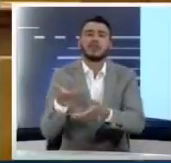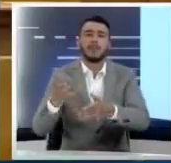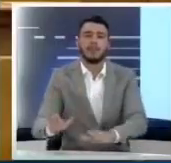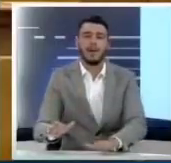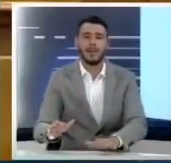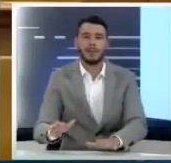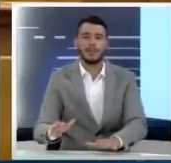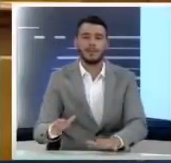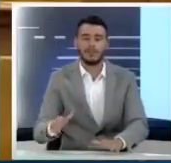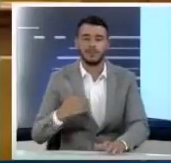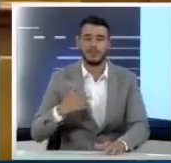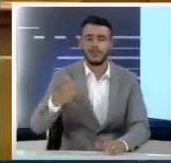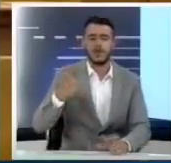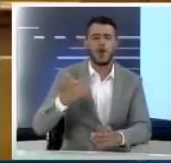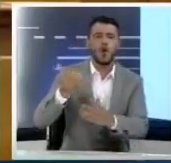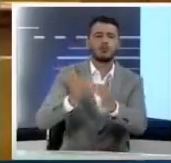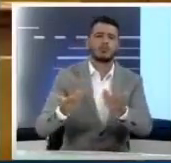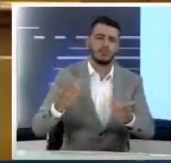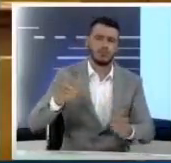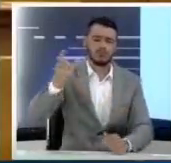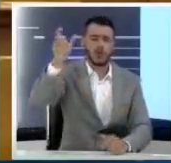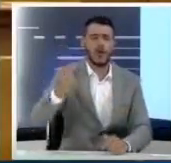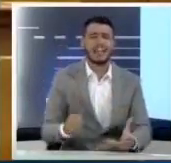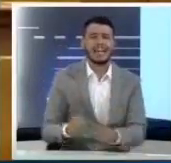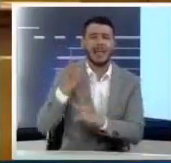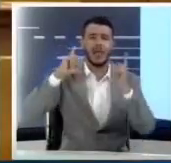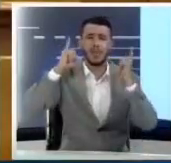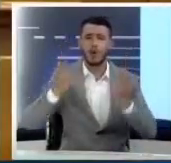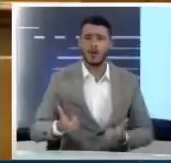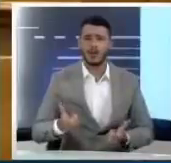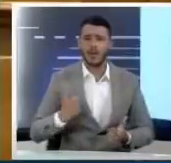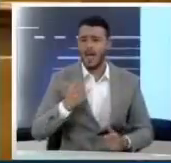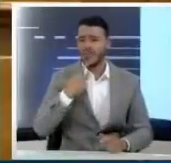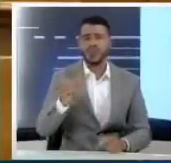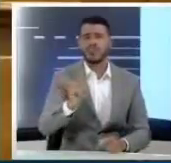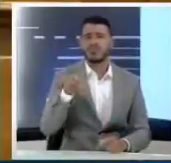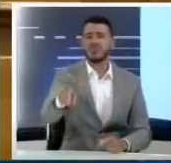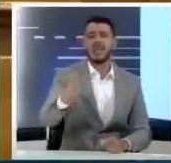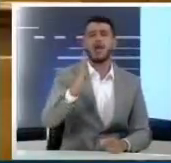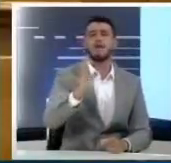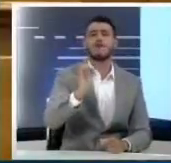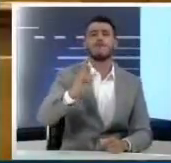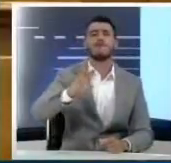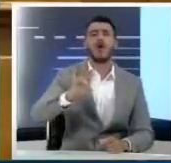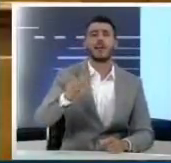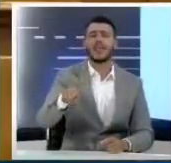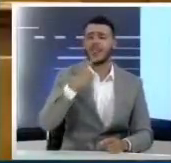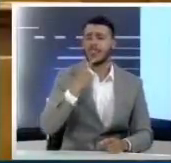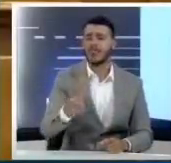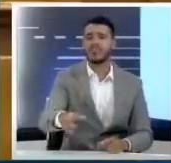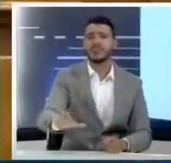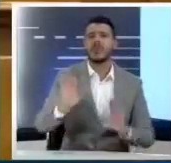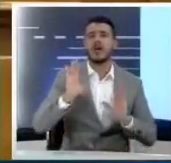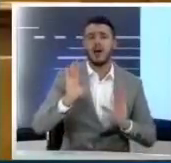ο ανώτατος καθοδηγητής της Νέας Δημοκρατίας, δεν εννοώ κύριε Βορύδη εσάς γιατί ξέρω ότι θέλετε αυτό, ο οποίος από ό,τι